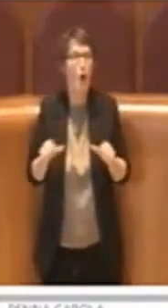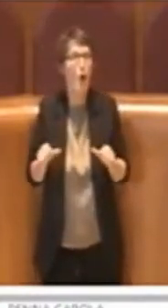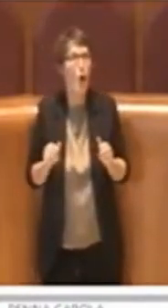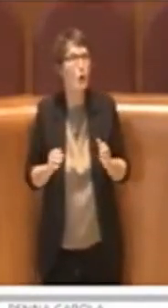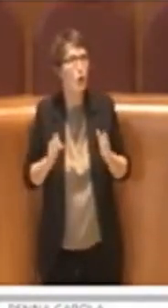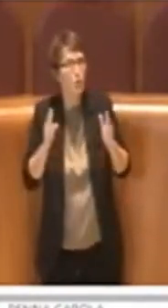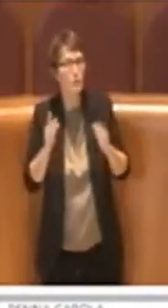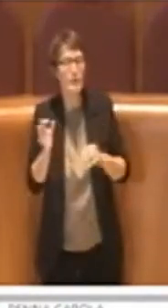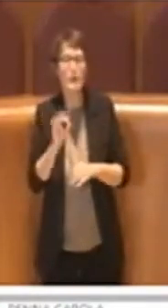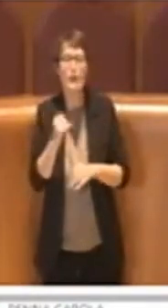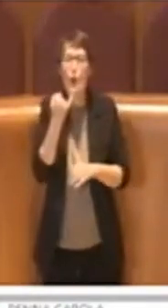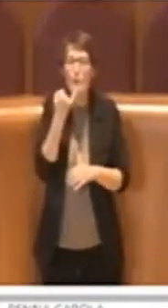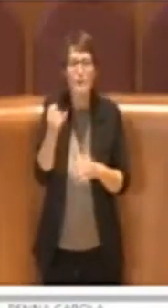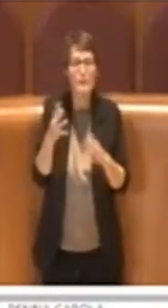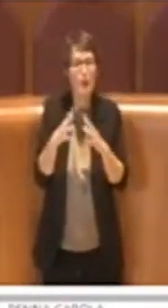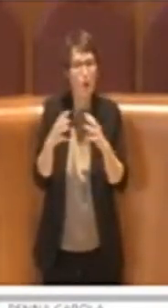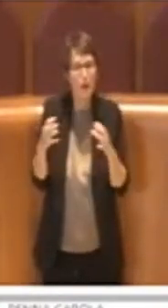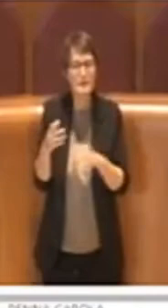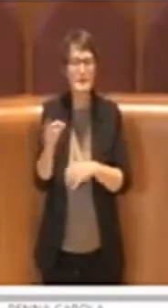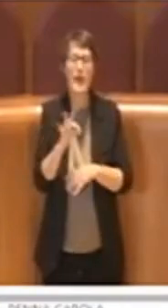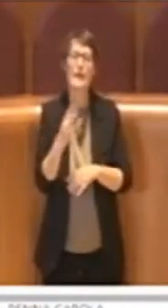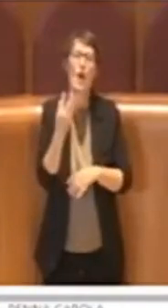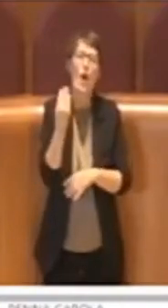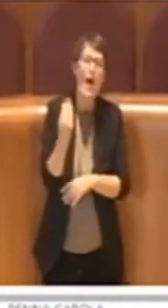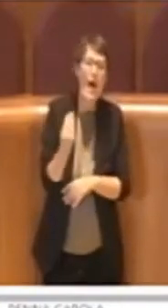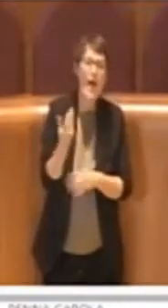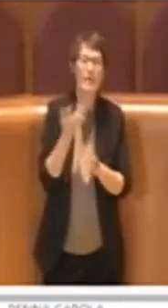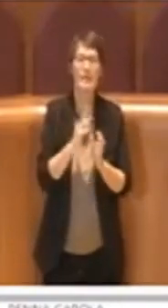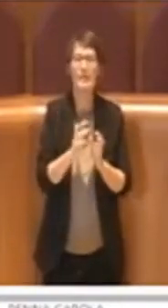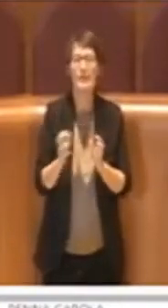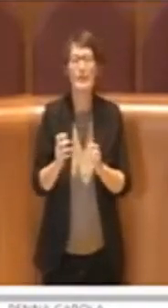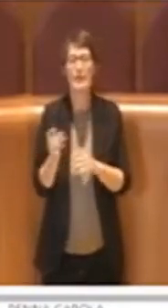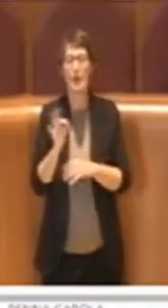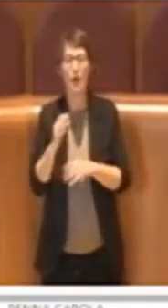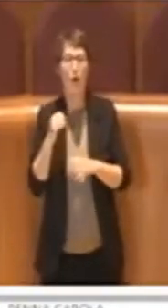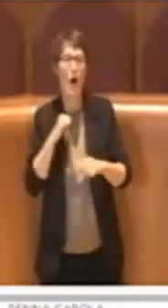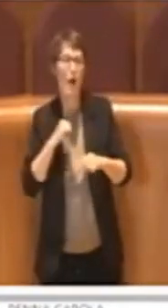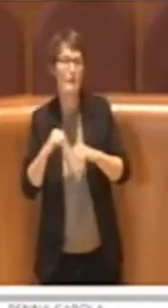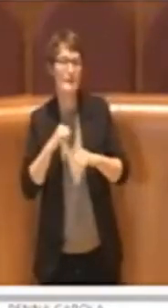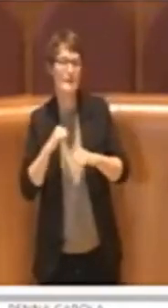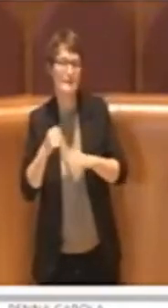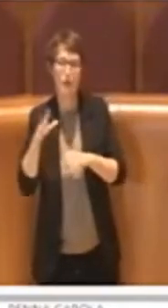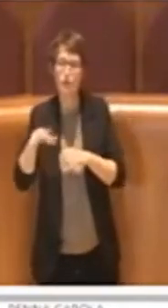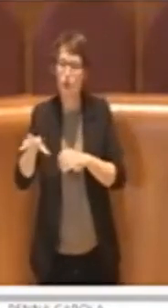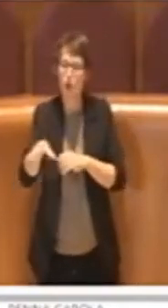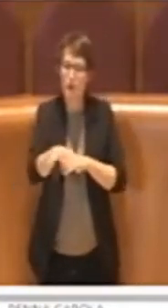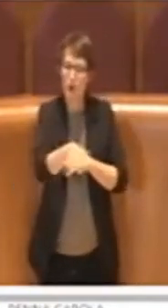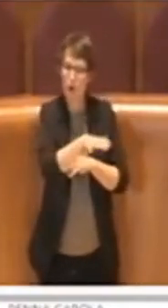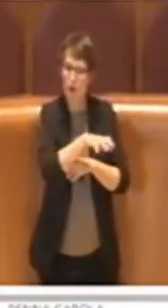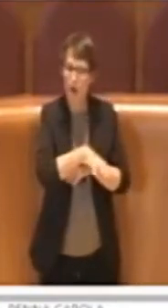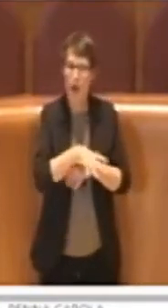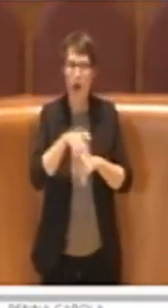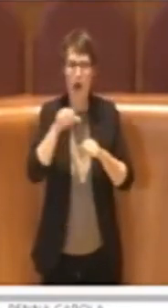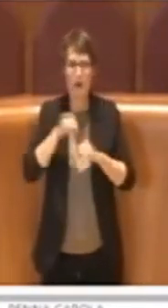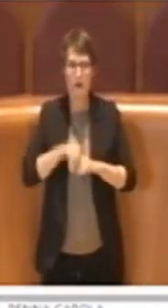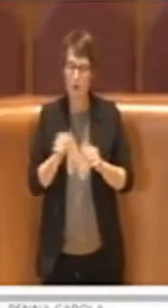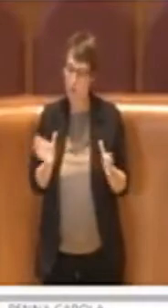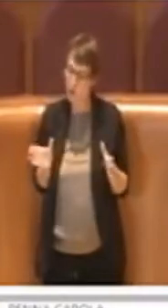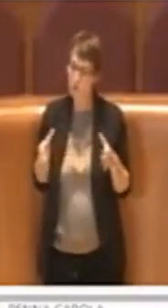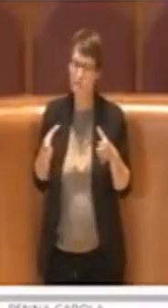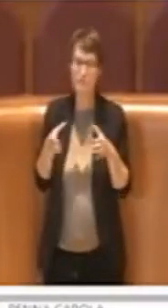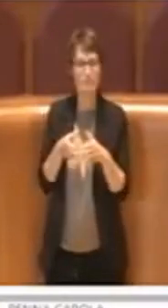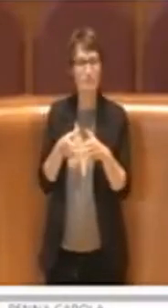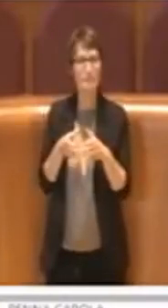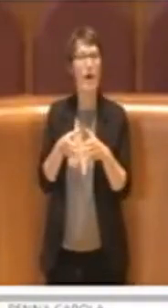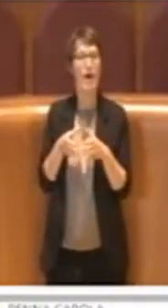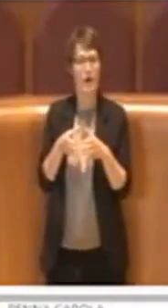ma anche enti e amministrazioni locali che possono riunirsi per